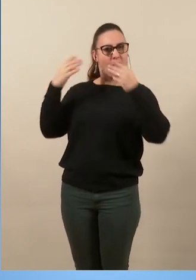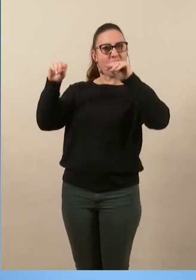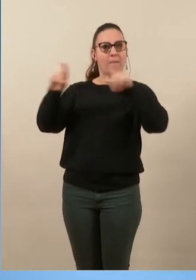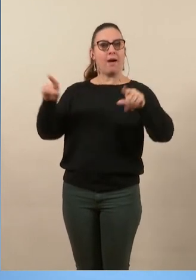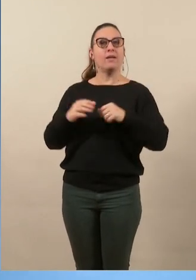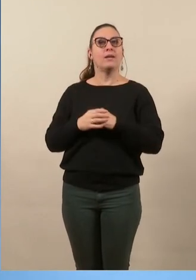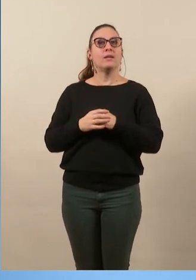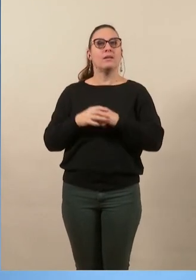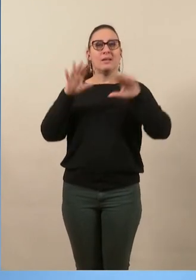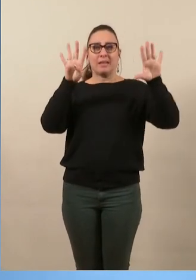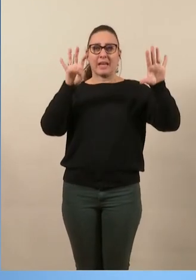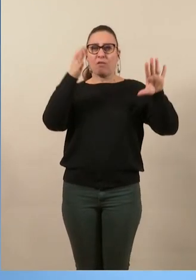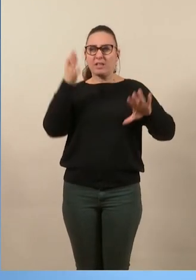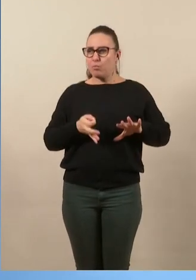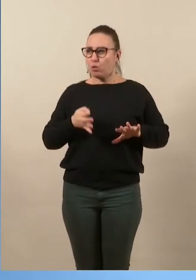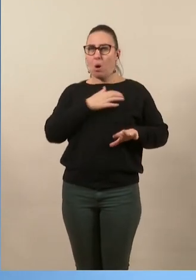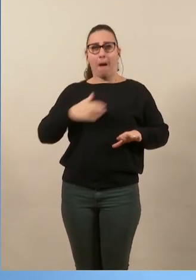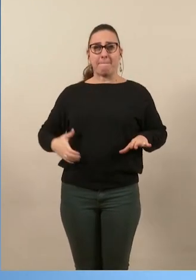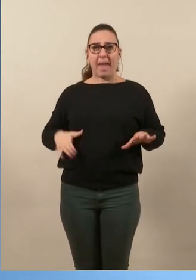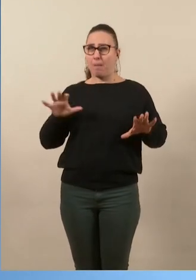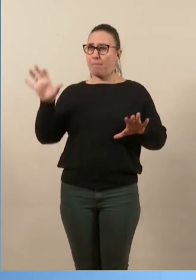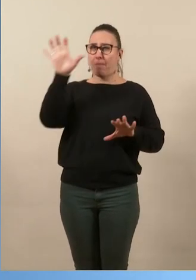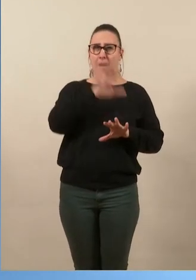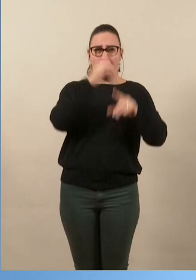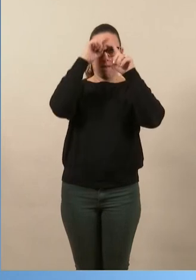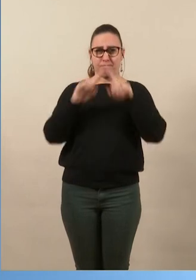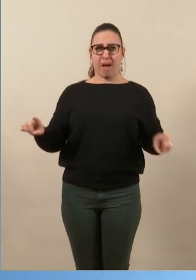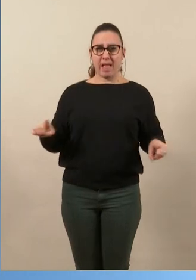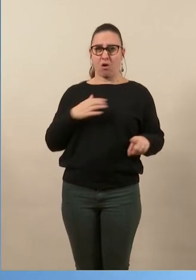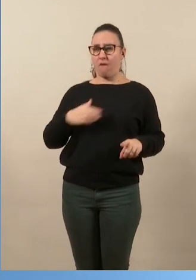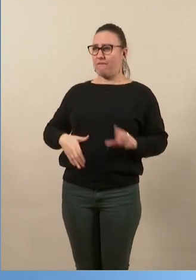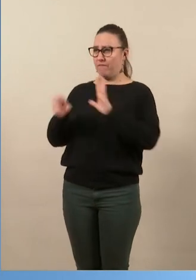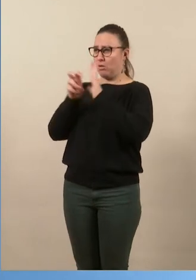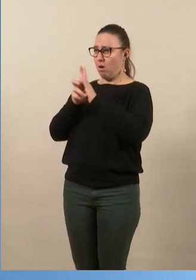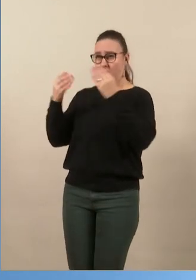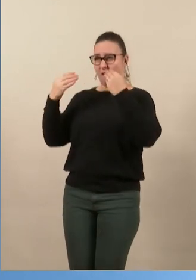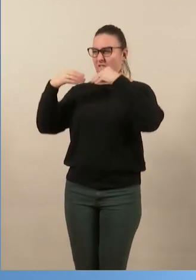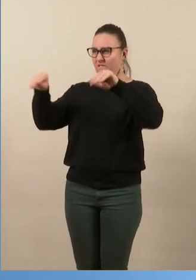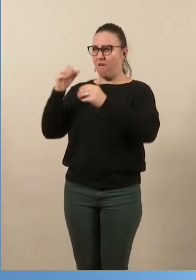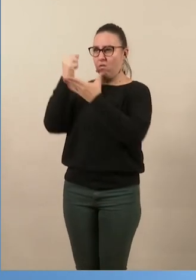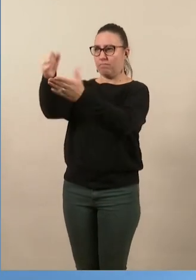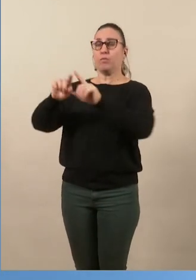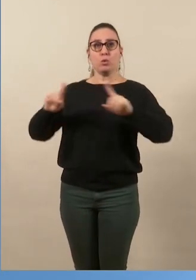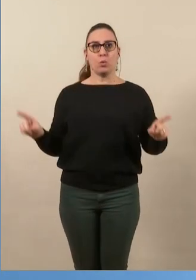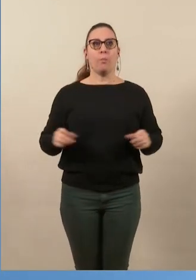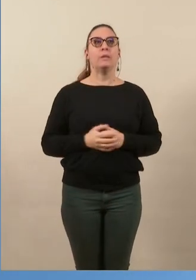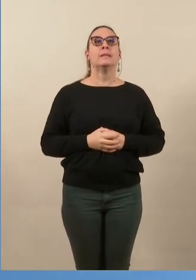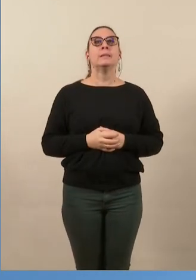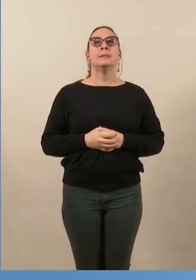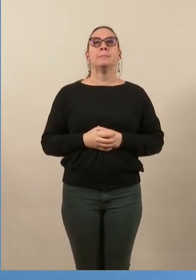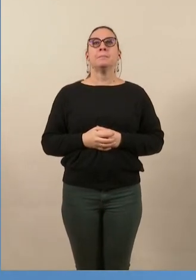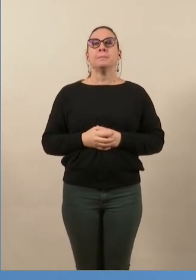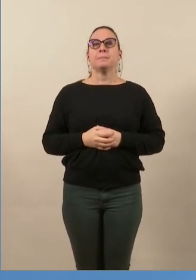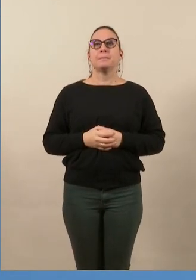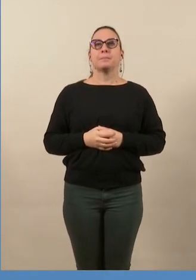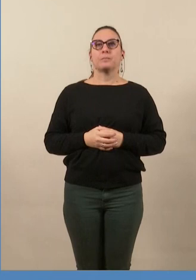plupart 90 % je crois des mares ont dit non à la ville de Grenoble pour la session de SP à Grenoble habitat